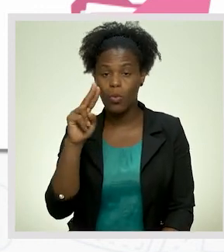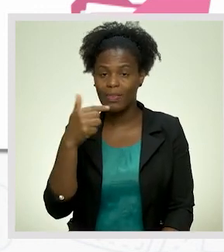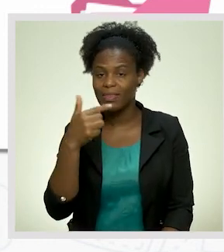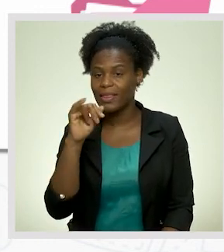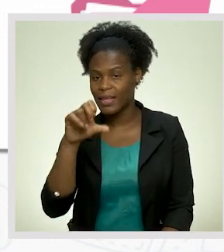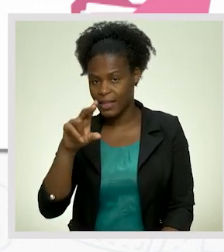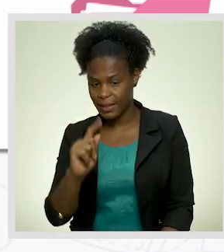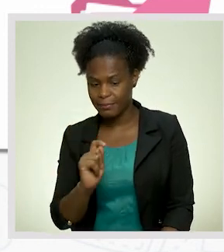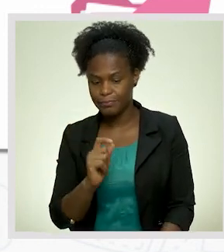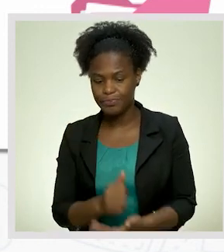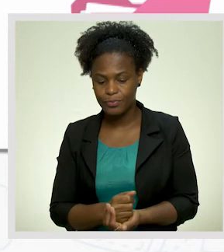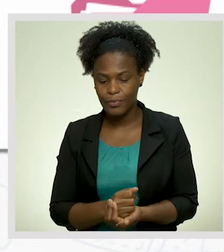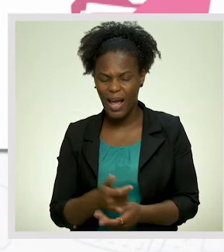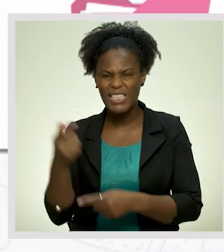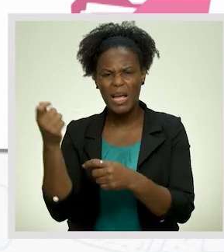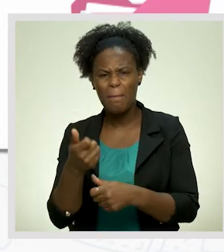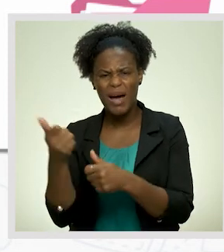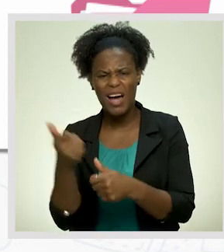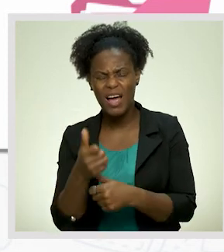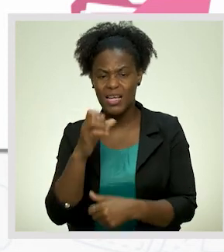Champagne, le champagne.